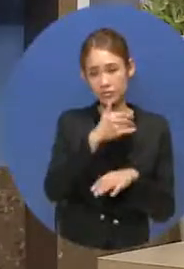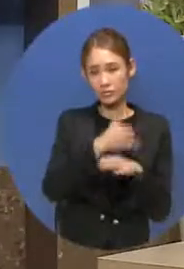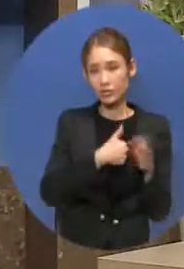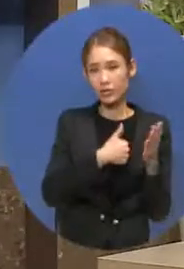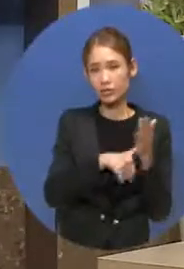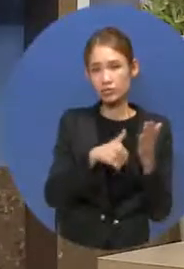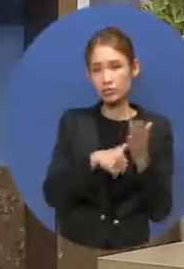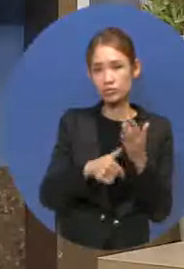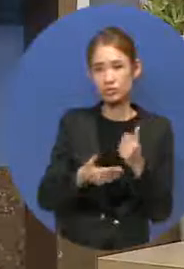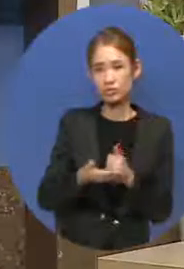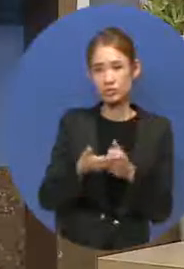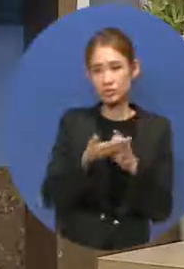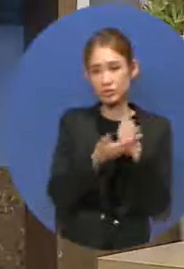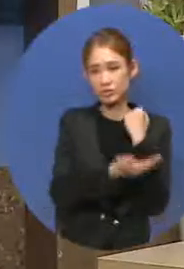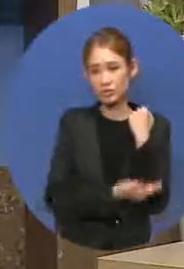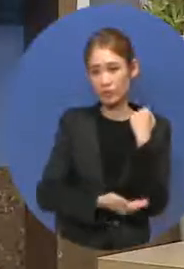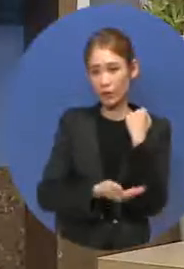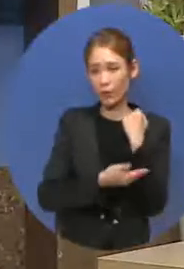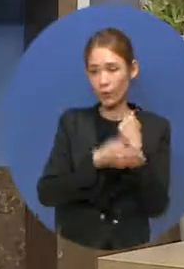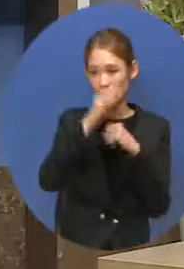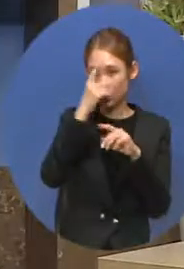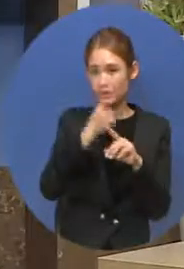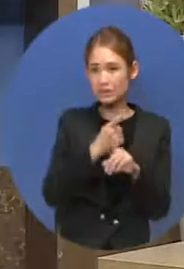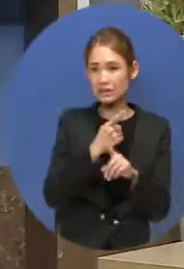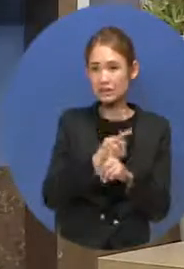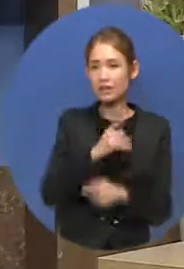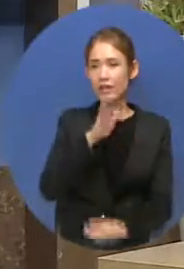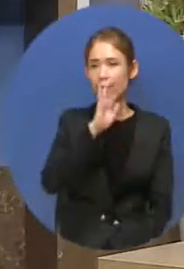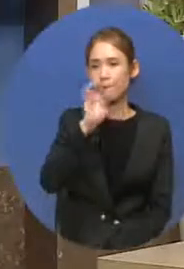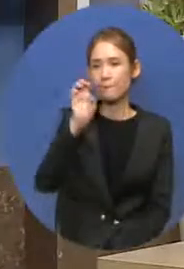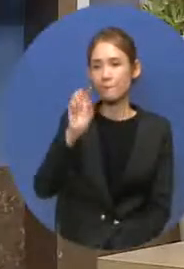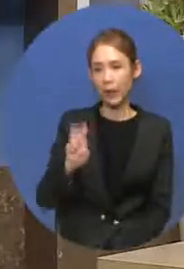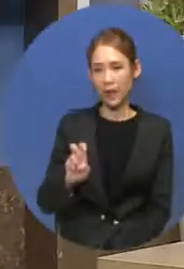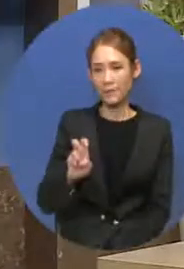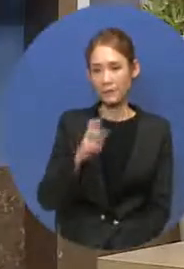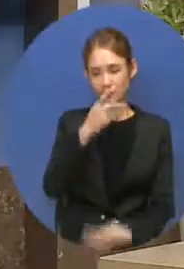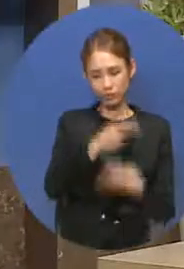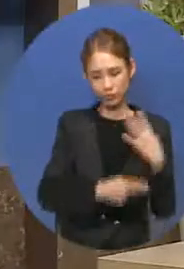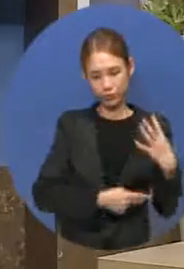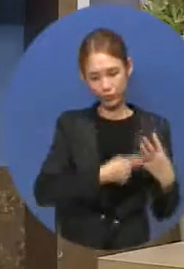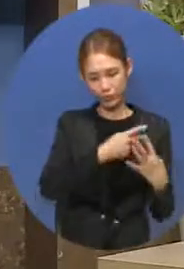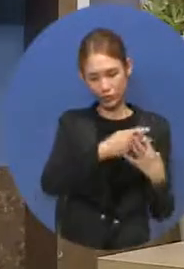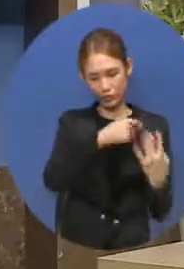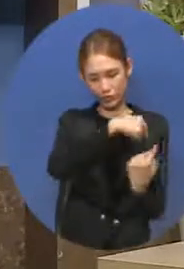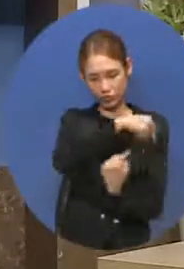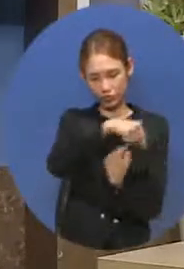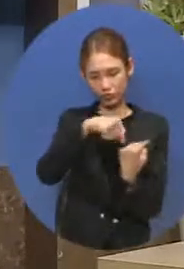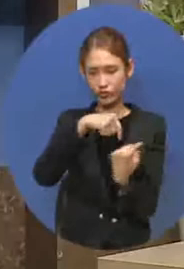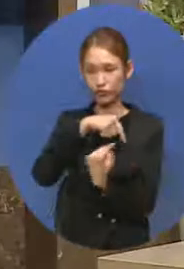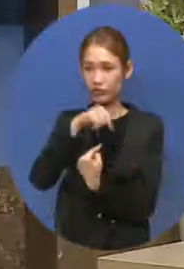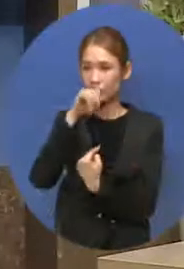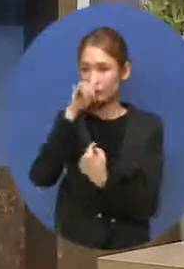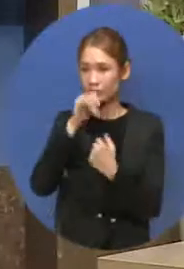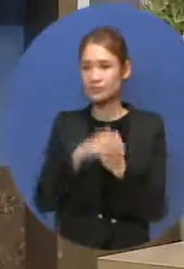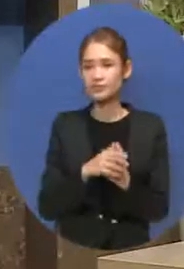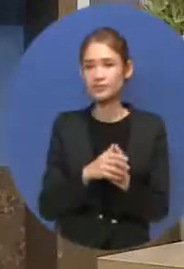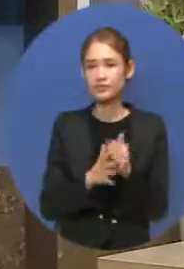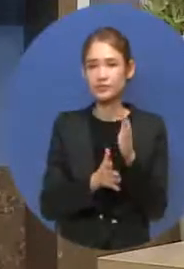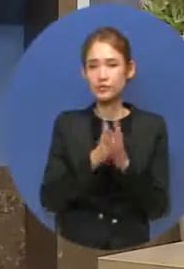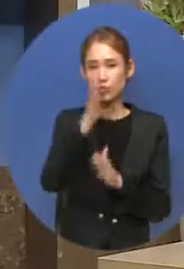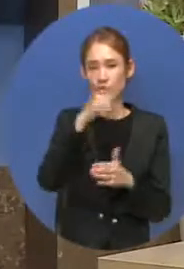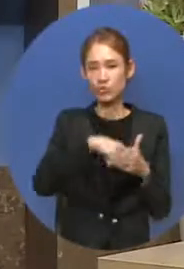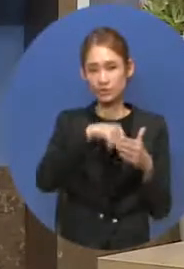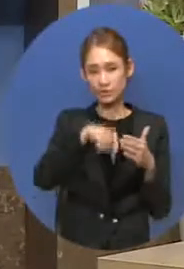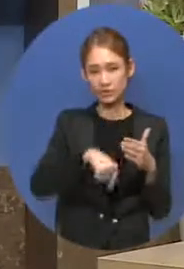작물을 재배하고 수확하는 힐링팜이라는 프로그램도 운영하고 계시던데 이 도심 속의